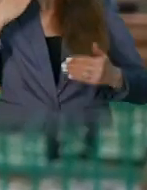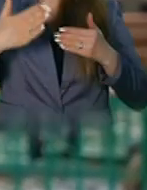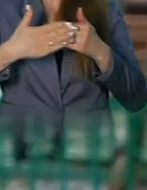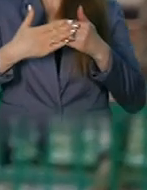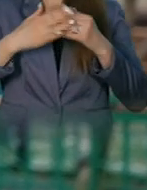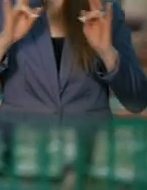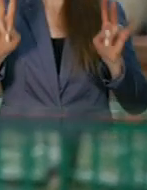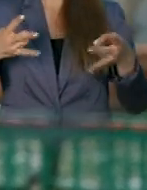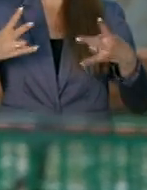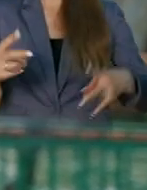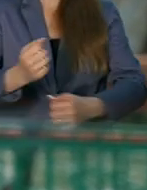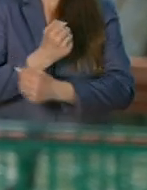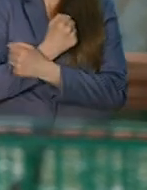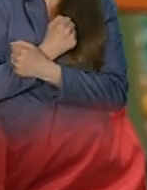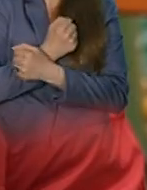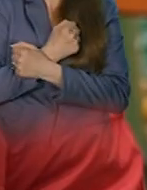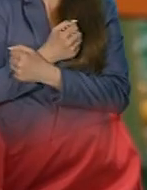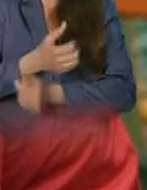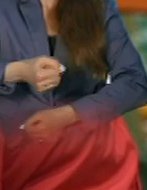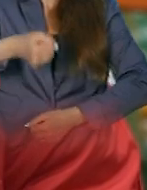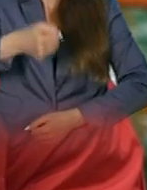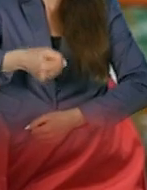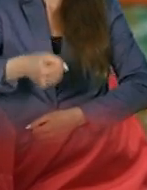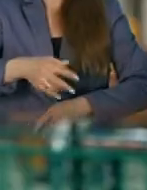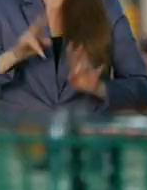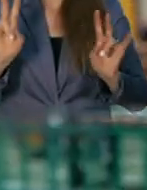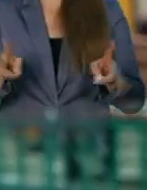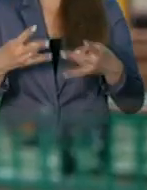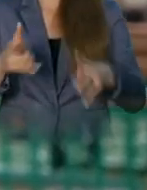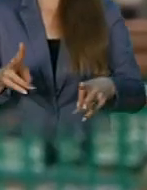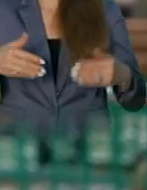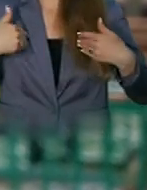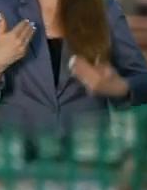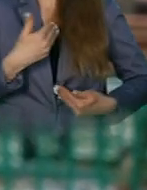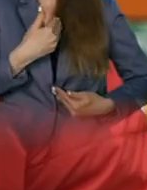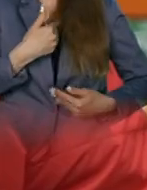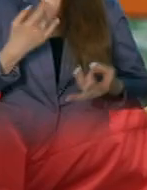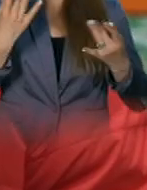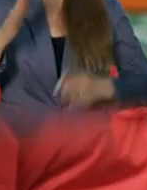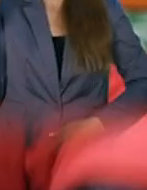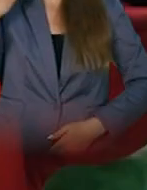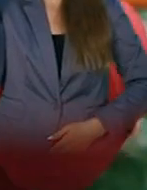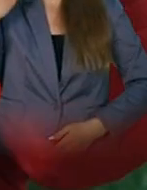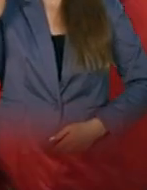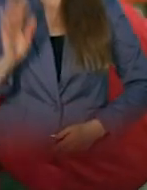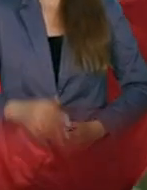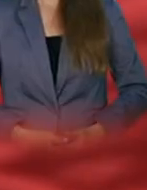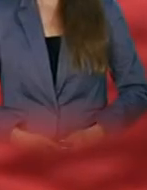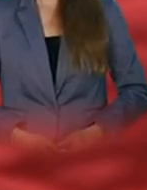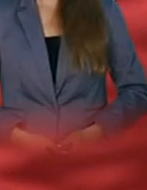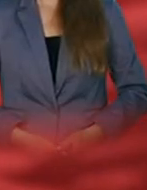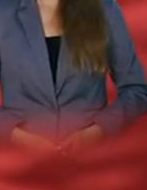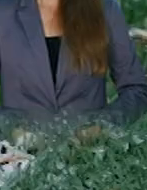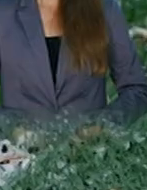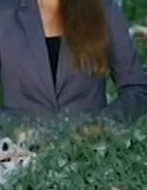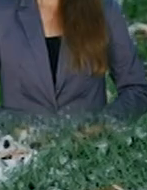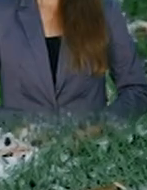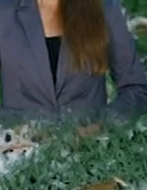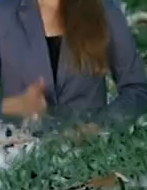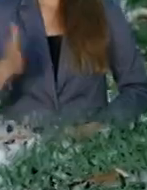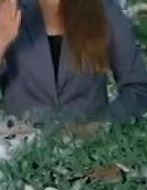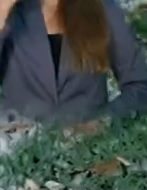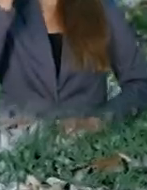Достарыңызға тым жақын болмаңыз, оларды құшақтамаңыз және қол алыспаңыз. Амандасу үшін жай ғана қол бұлғасаң